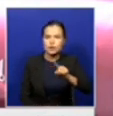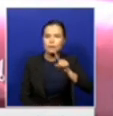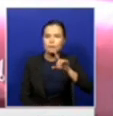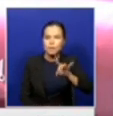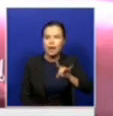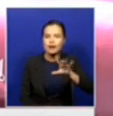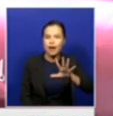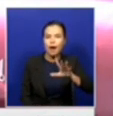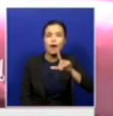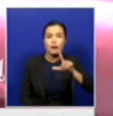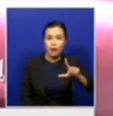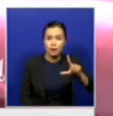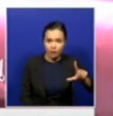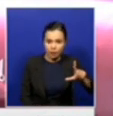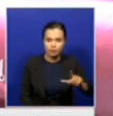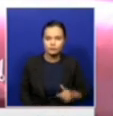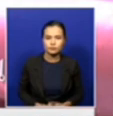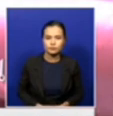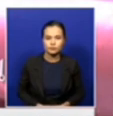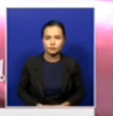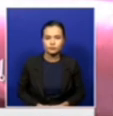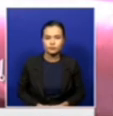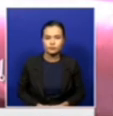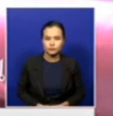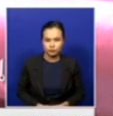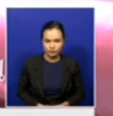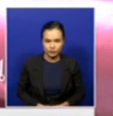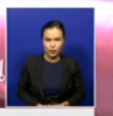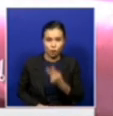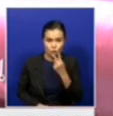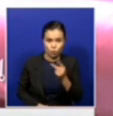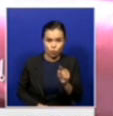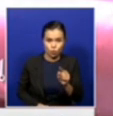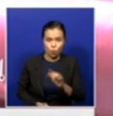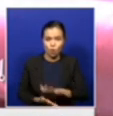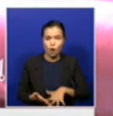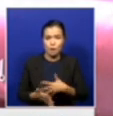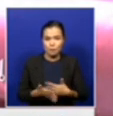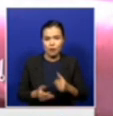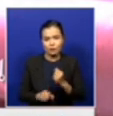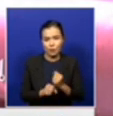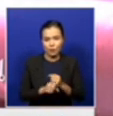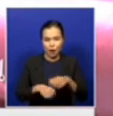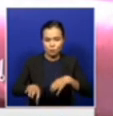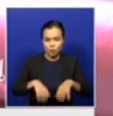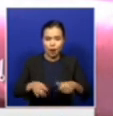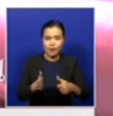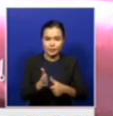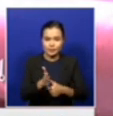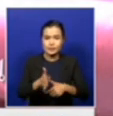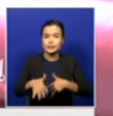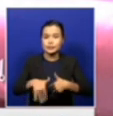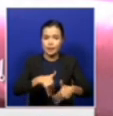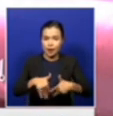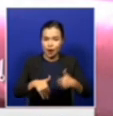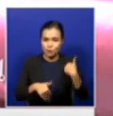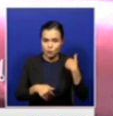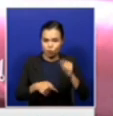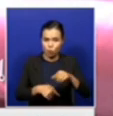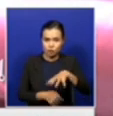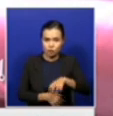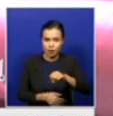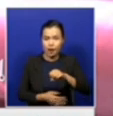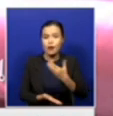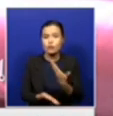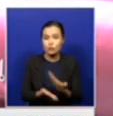4.185 ล้านล้านบาทซึ่งหากจะดูตามแผนงานบริหารหนี้สาธารณะซึ่งสำนักงานงบ